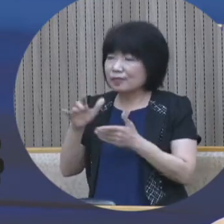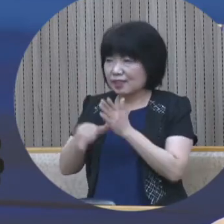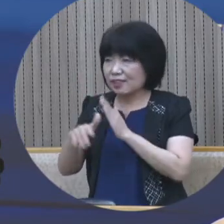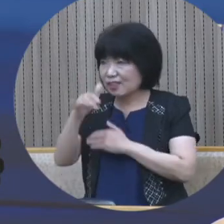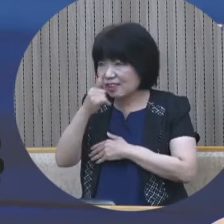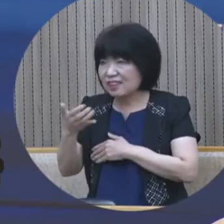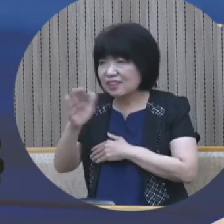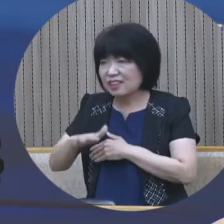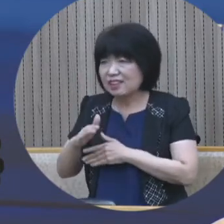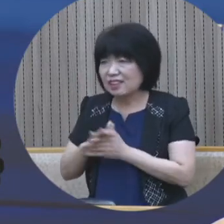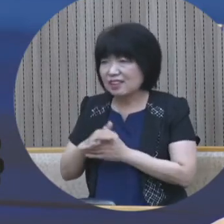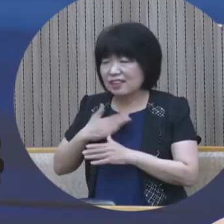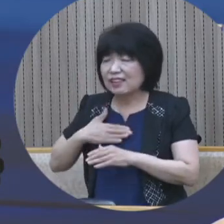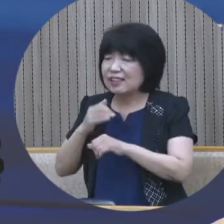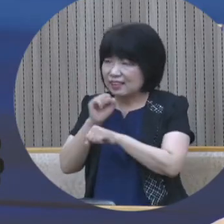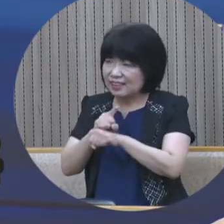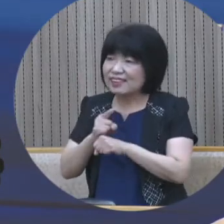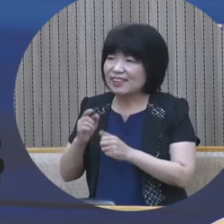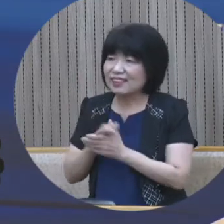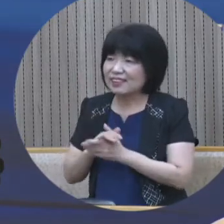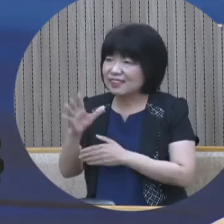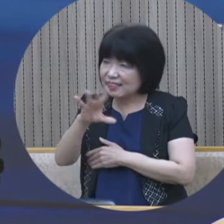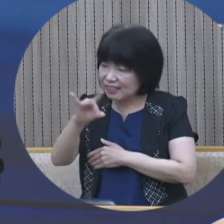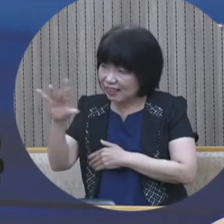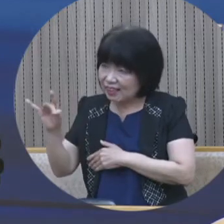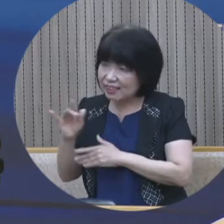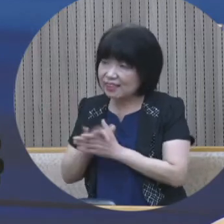근데 기질이 그렇다는 거예요. 때로는